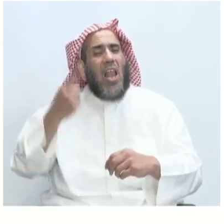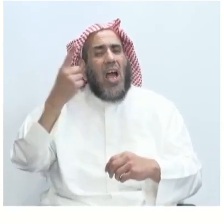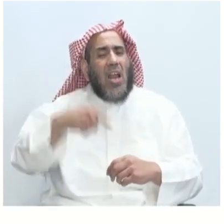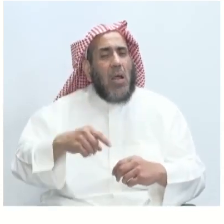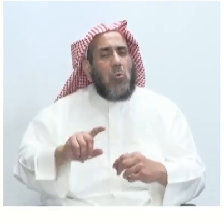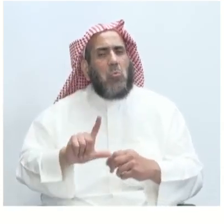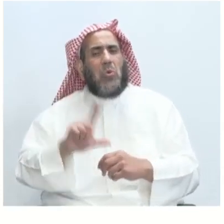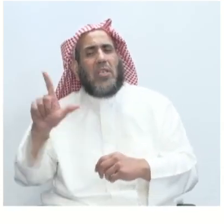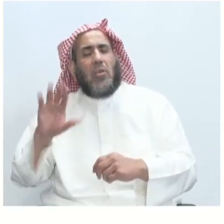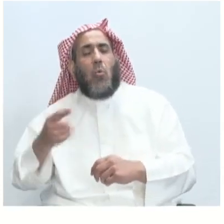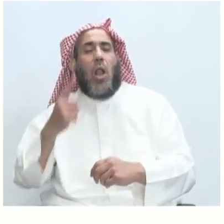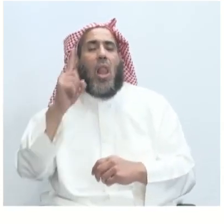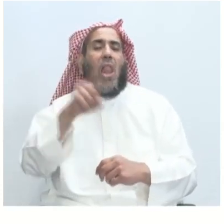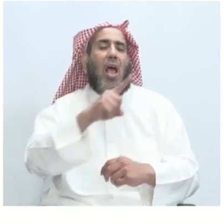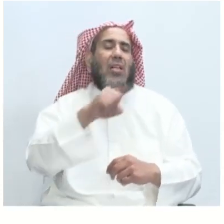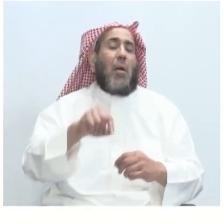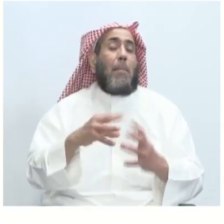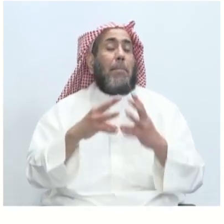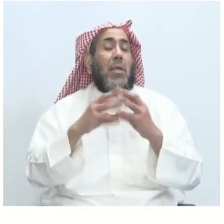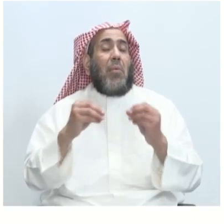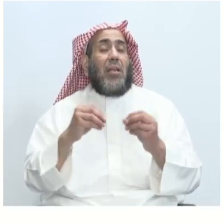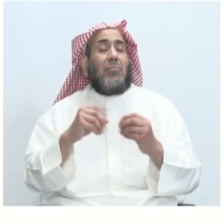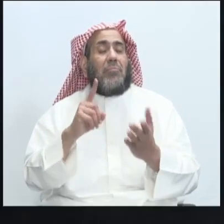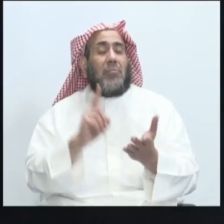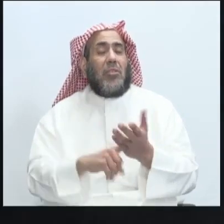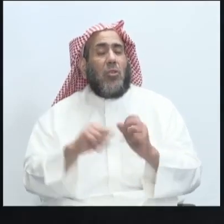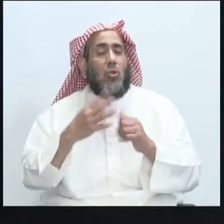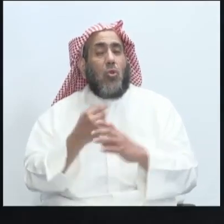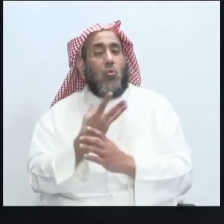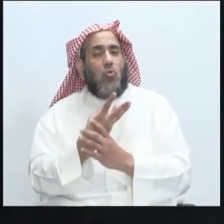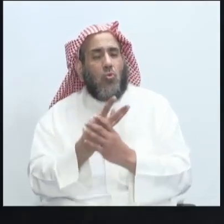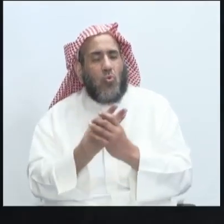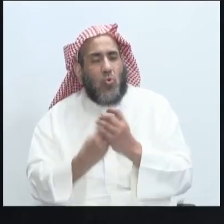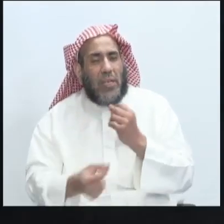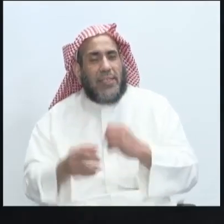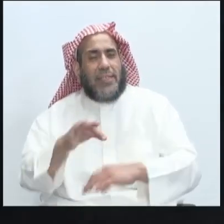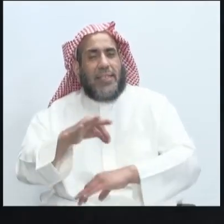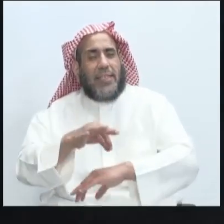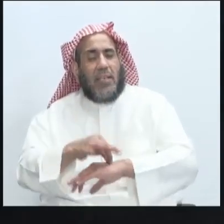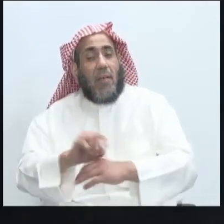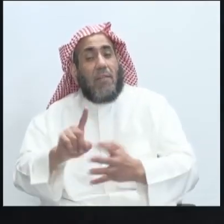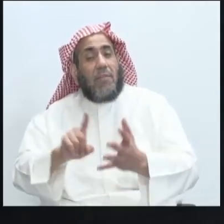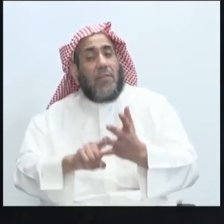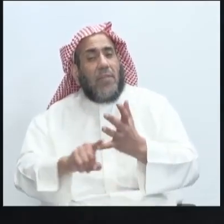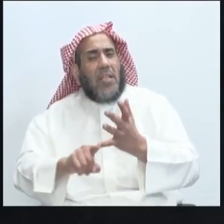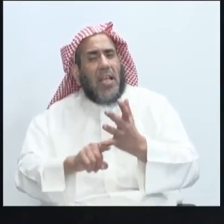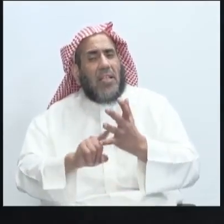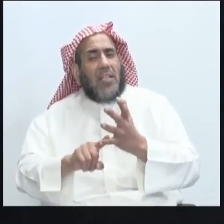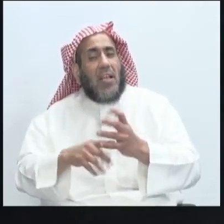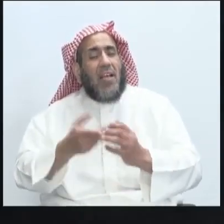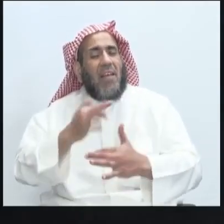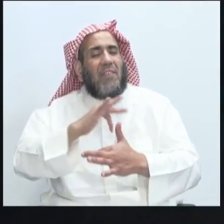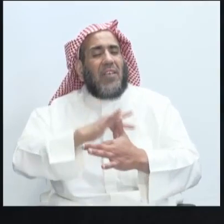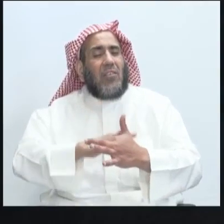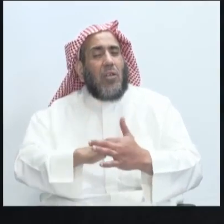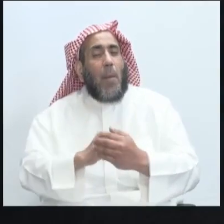والصحيح والخاطئ بمعنى ابنائي وبناتي الطلاب عندما يولد الانسان فان في بدايته فطرته